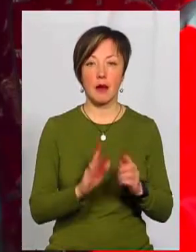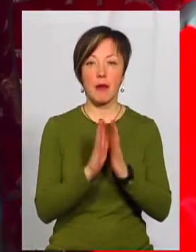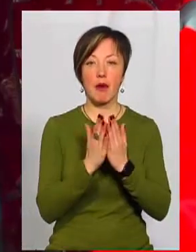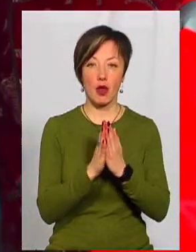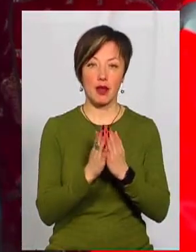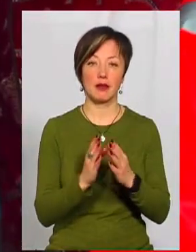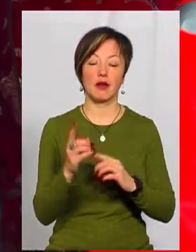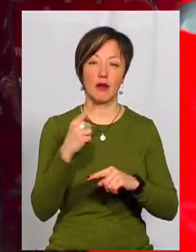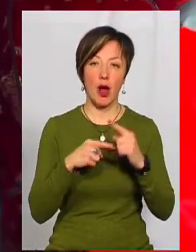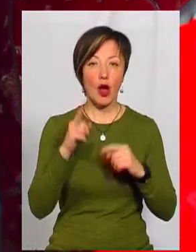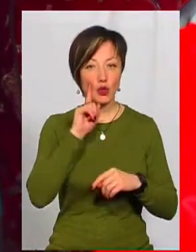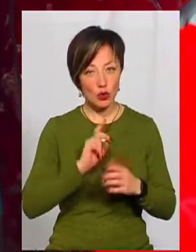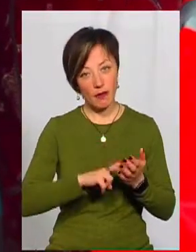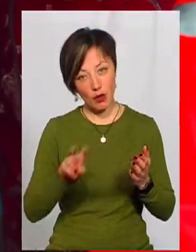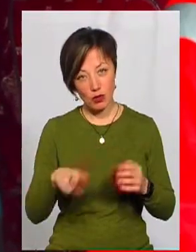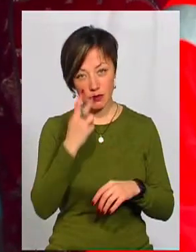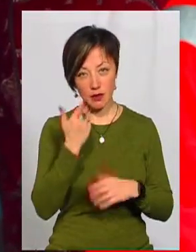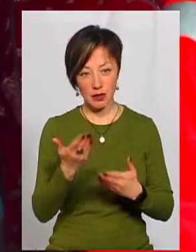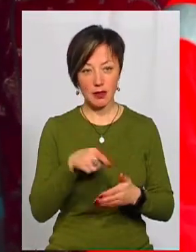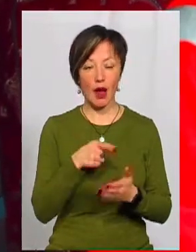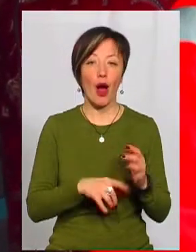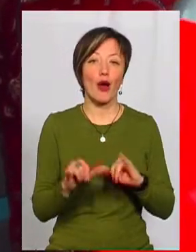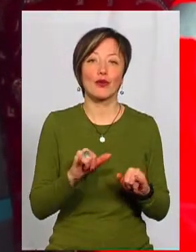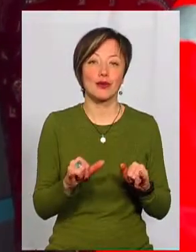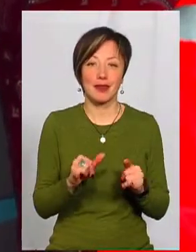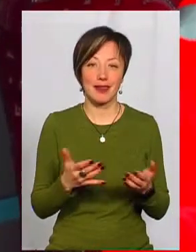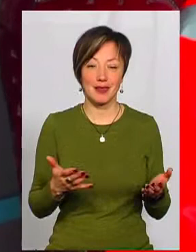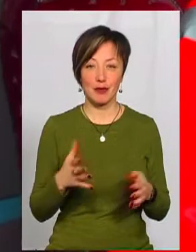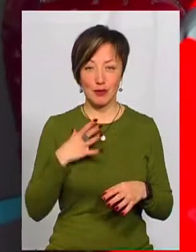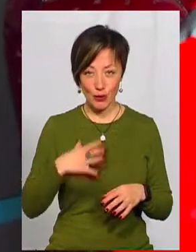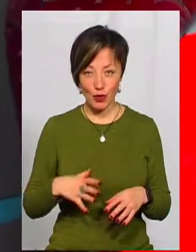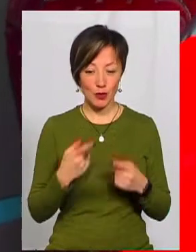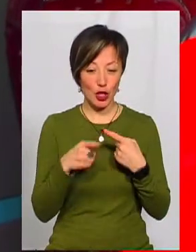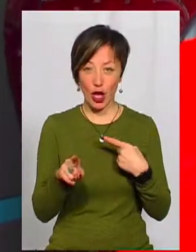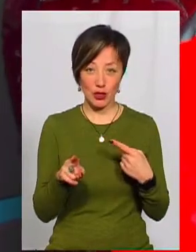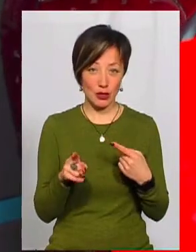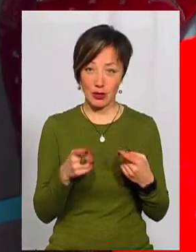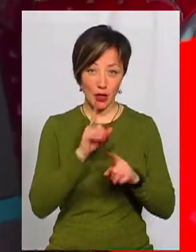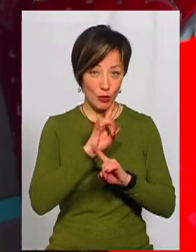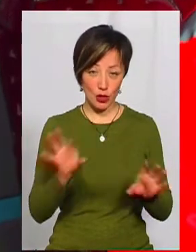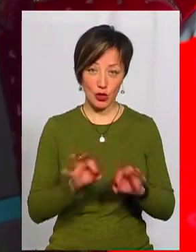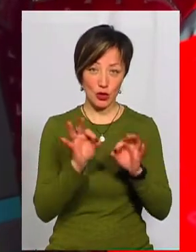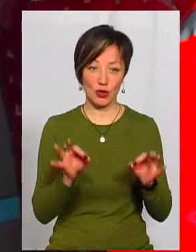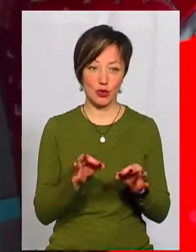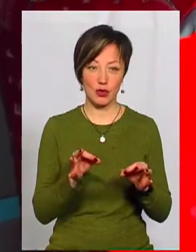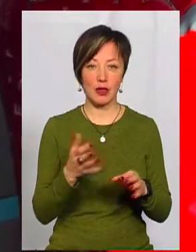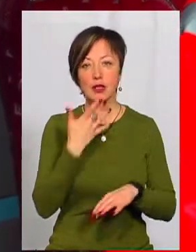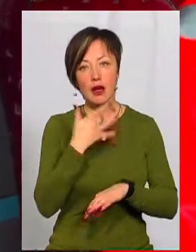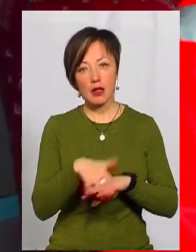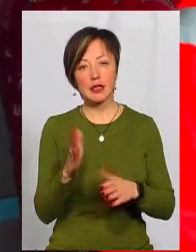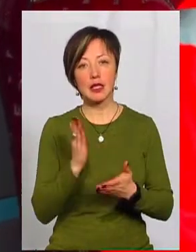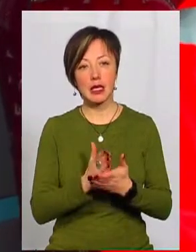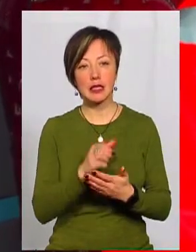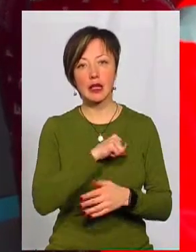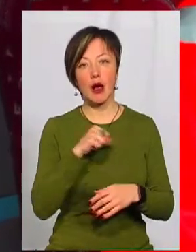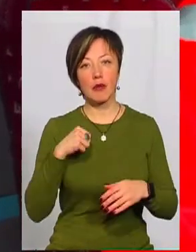назад. Незручно виходити чи вже звикли? Куди дінемося? Мусимо, бо іначе нічого не буде. Іначе десь за границями, там є взагалі, що